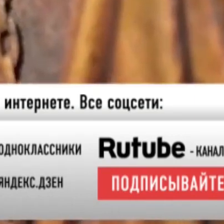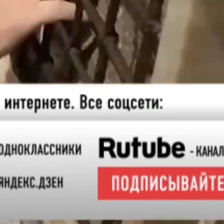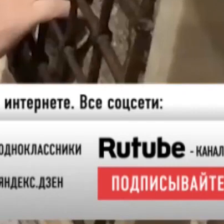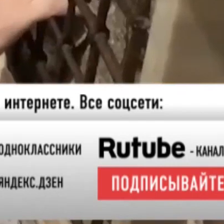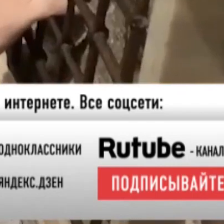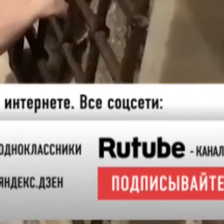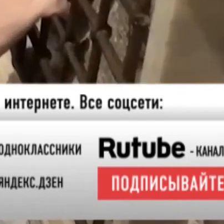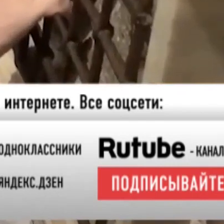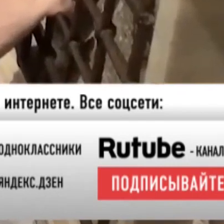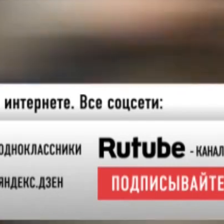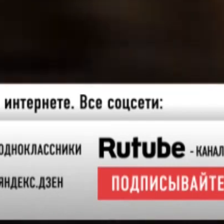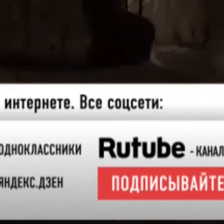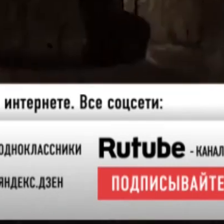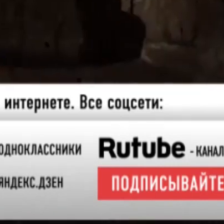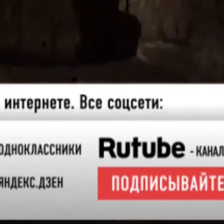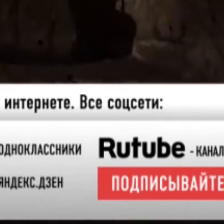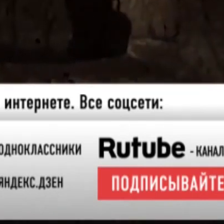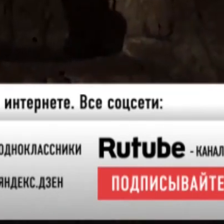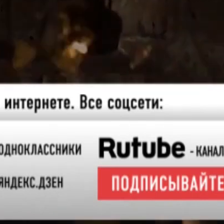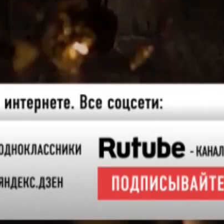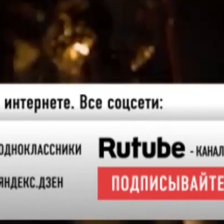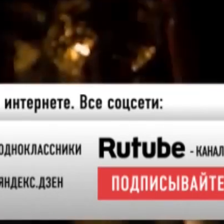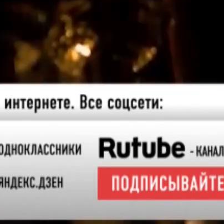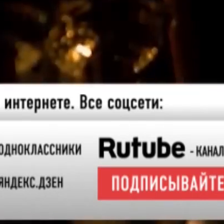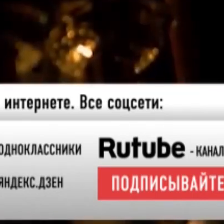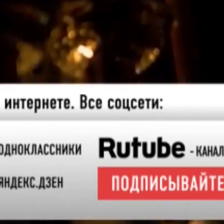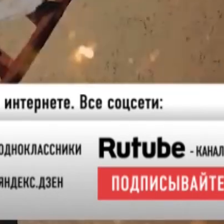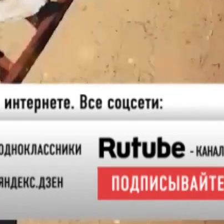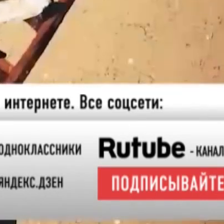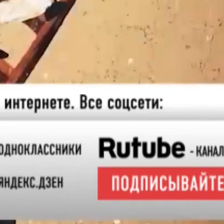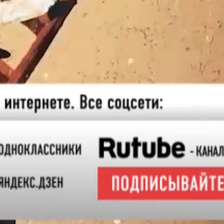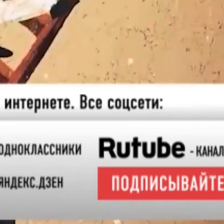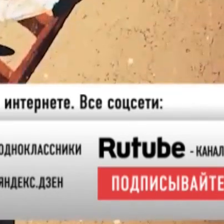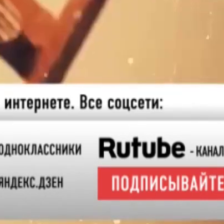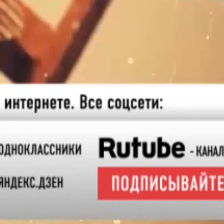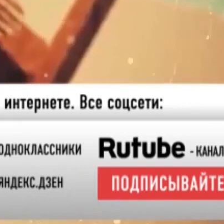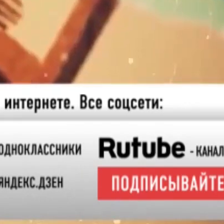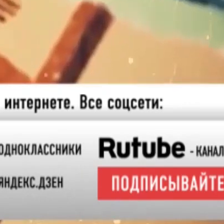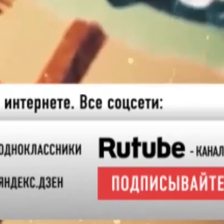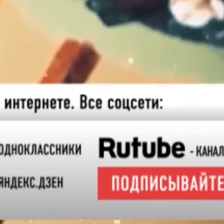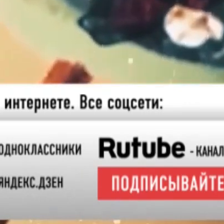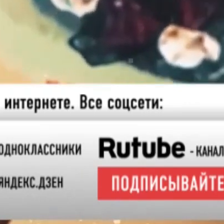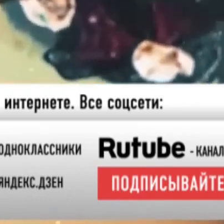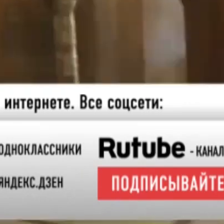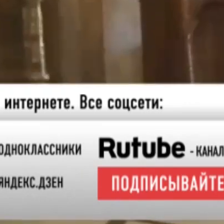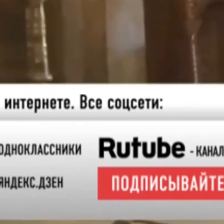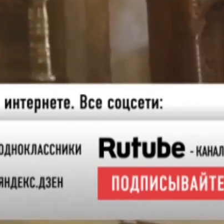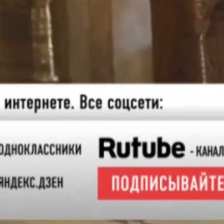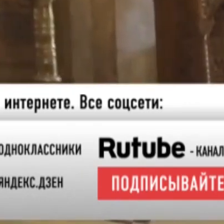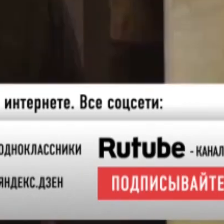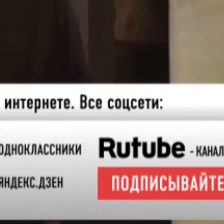мир смирением и кротостью? И как найти Бога? Как просить так, чтобы жизнь